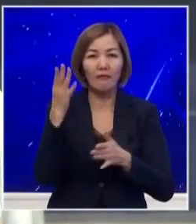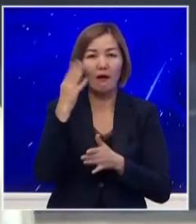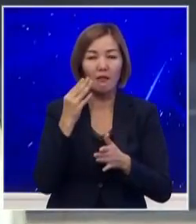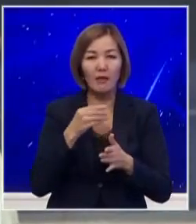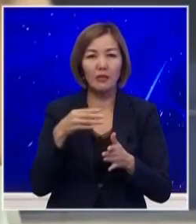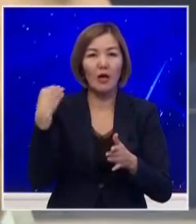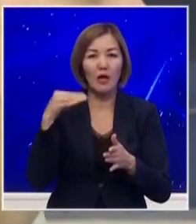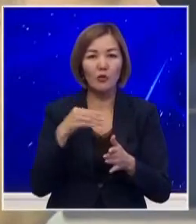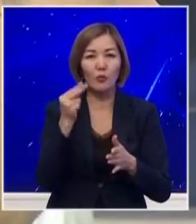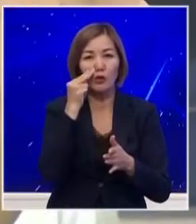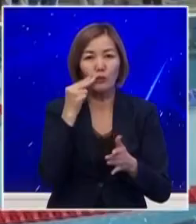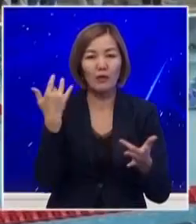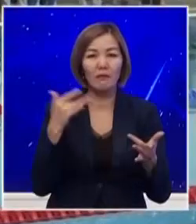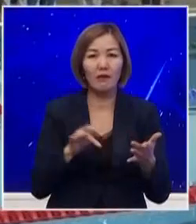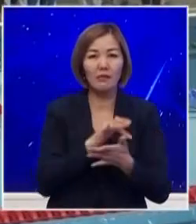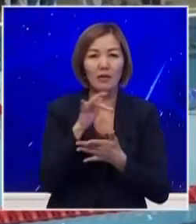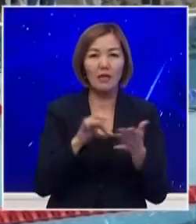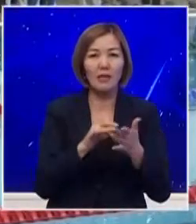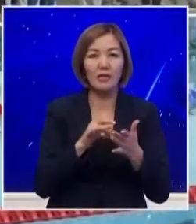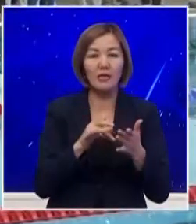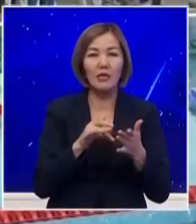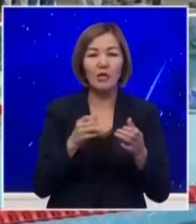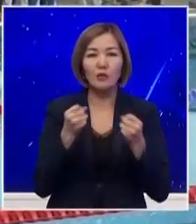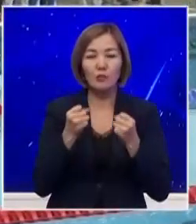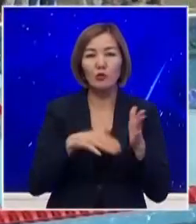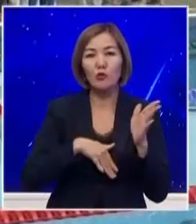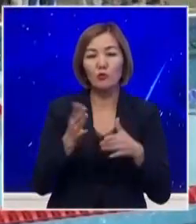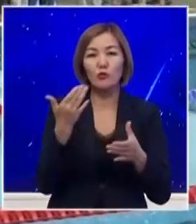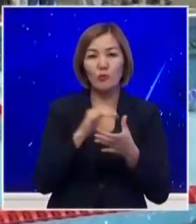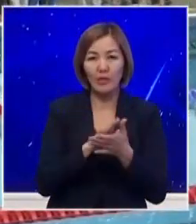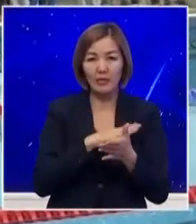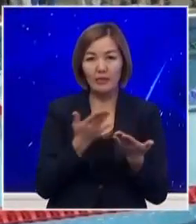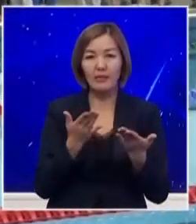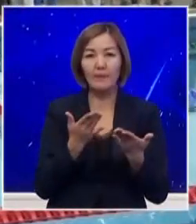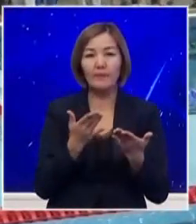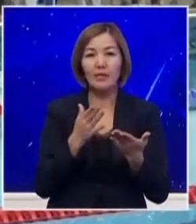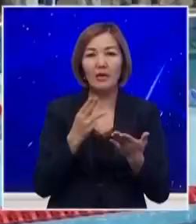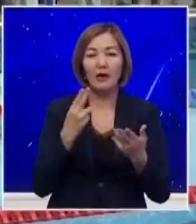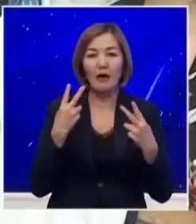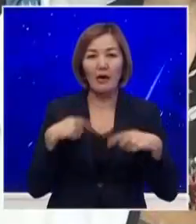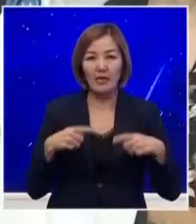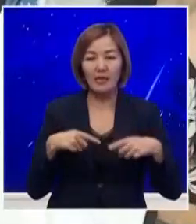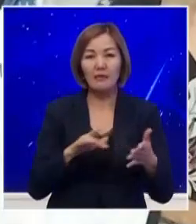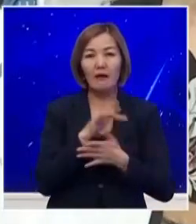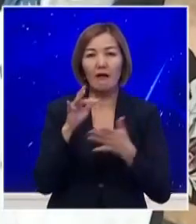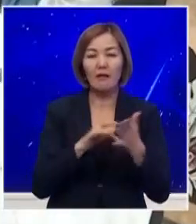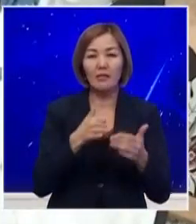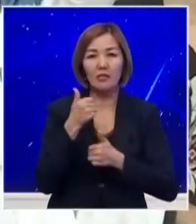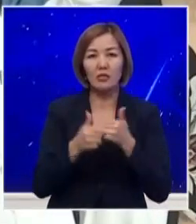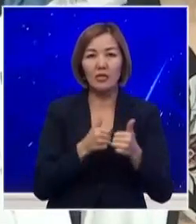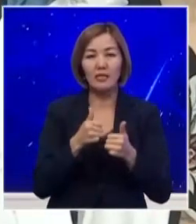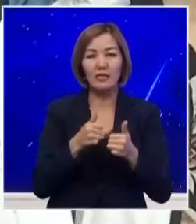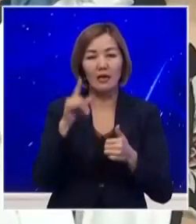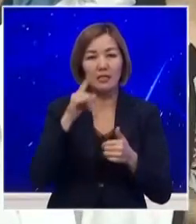Алматы, Ақтөбе, Шымкент, Тараз қалаларынан келген атлеттер үздік танылды. Енді олар Аргентина қаласында өтетін жарыста